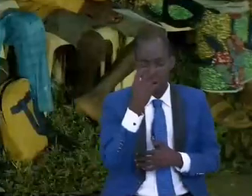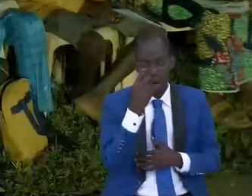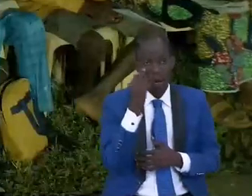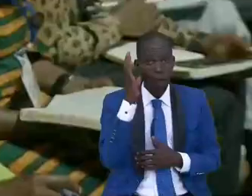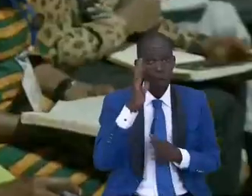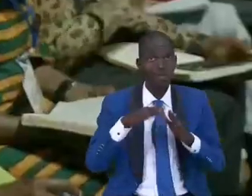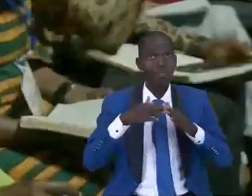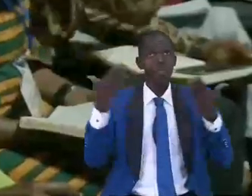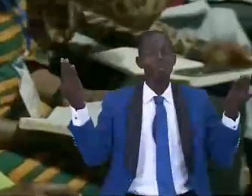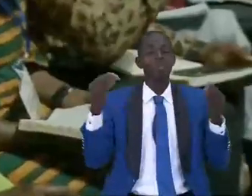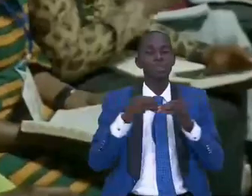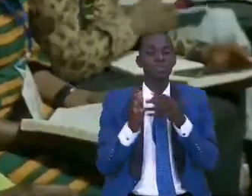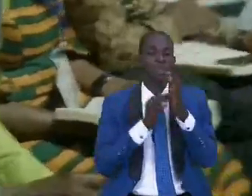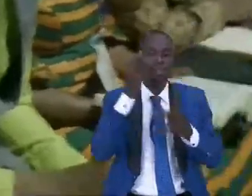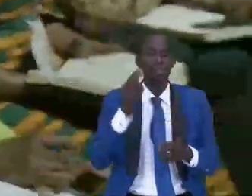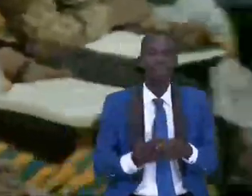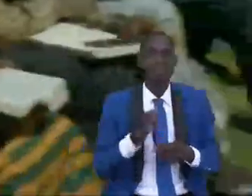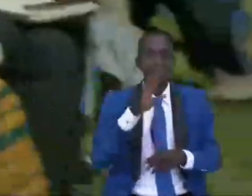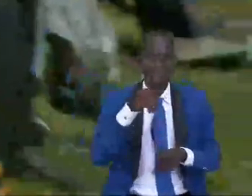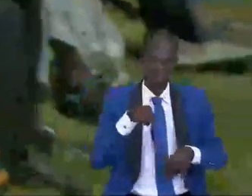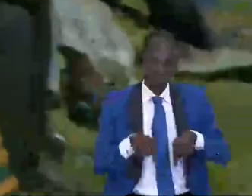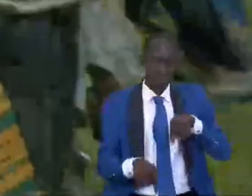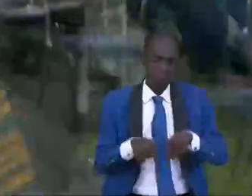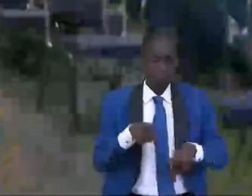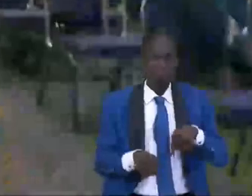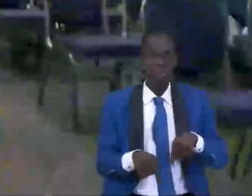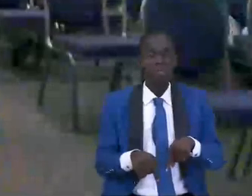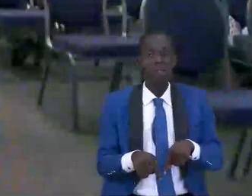Vos yeux aveugles s'ouvriront.